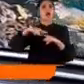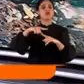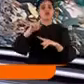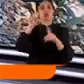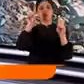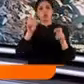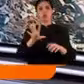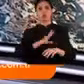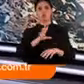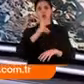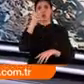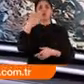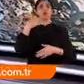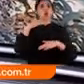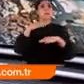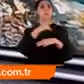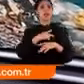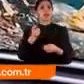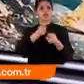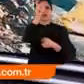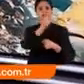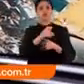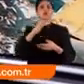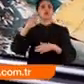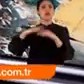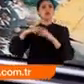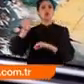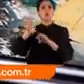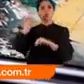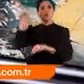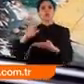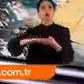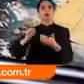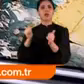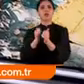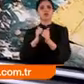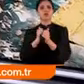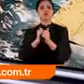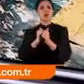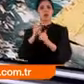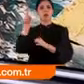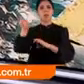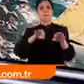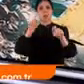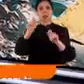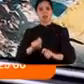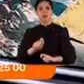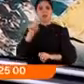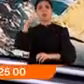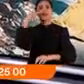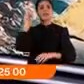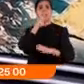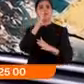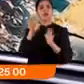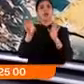belediye çalışanı inşaat mühendisi bir arkadaşlarıyla birlikte bir plan yaptı. Dere ıslahı yalanıyla sahte evrak düzenleyen